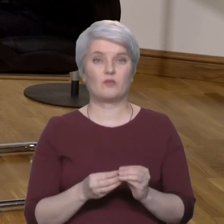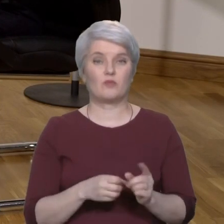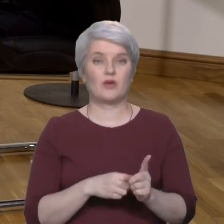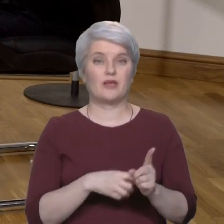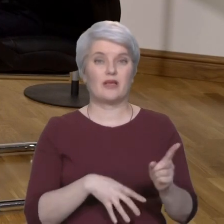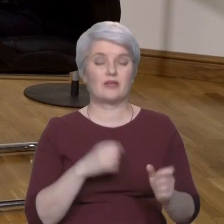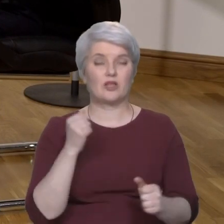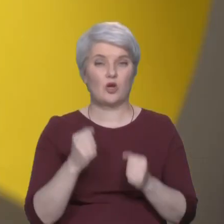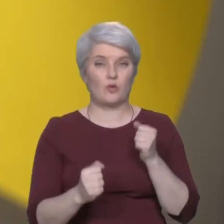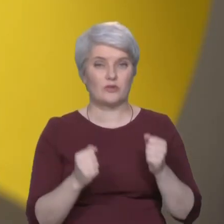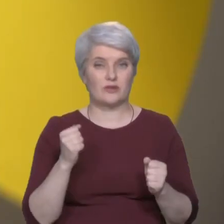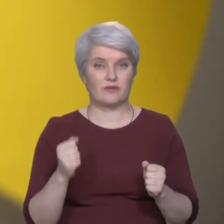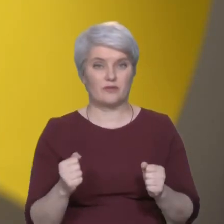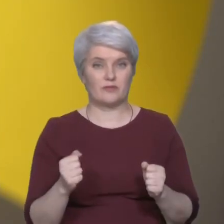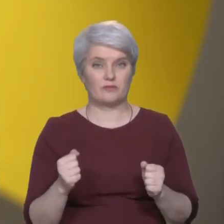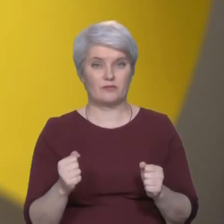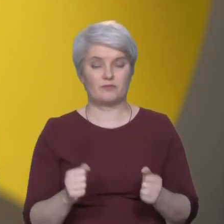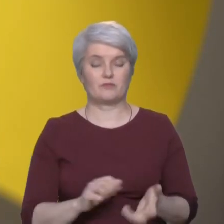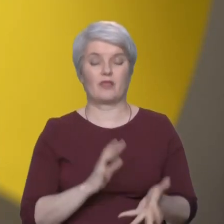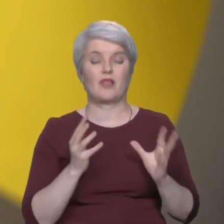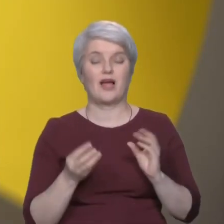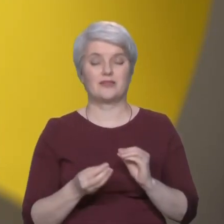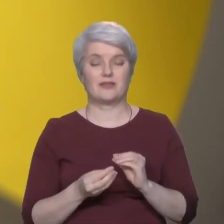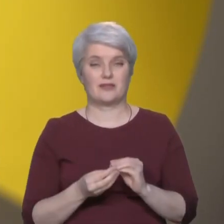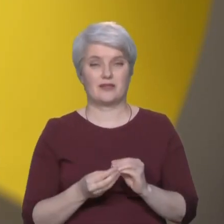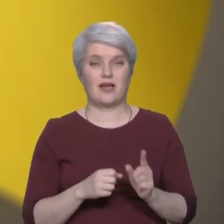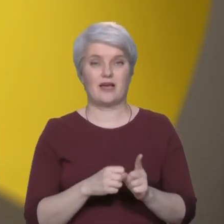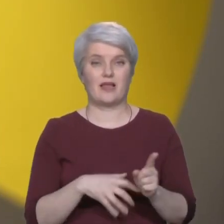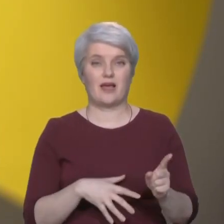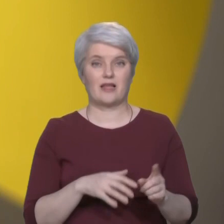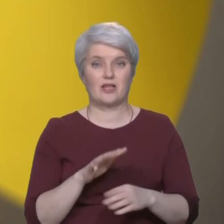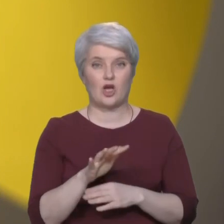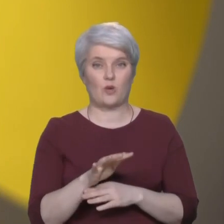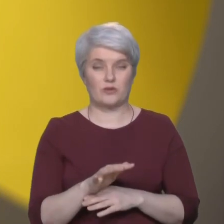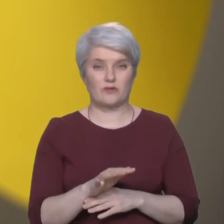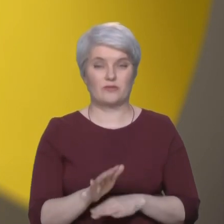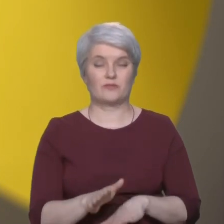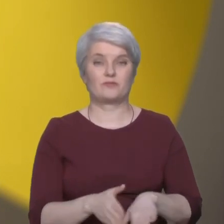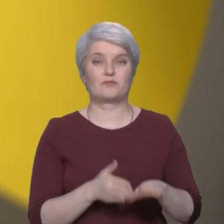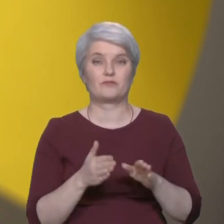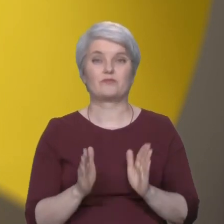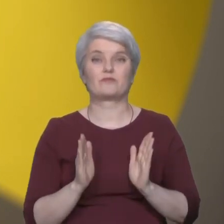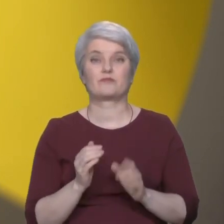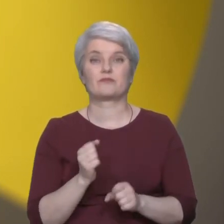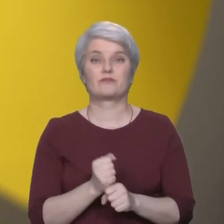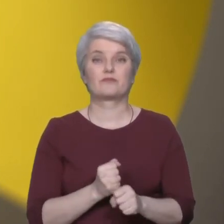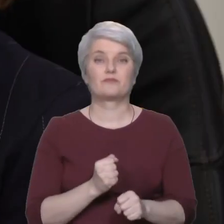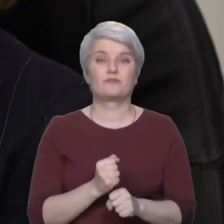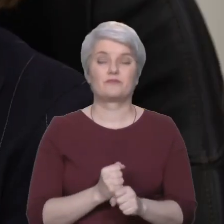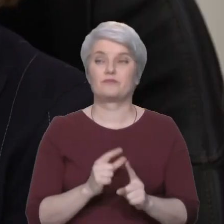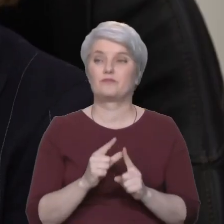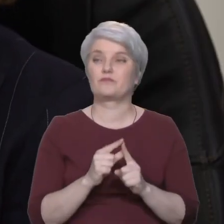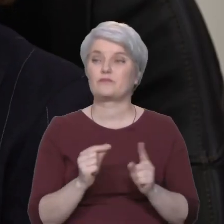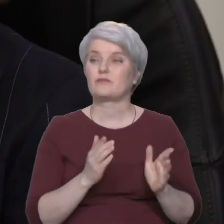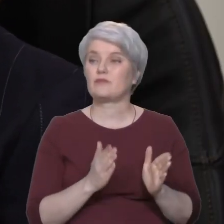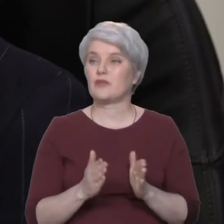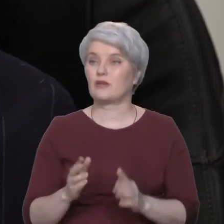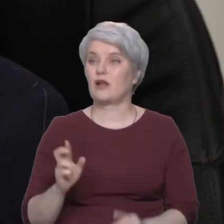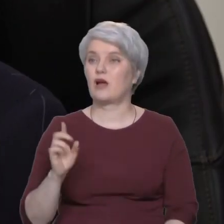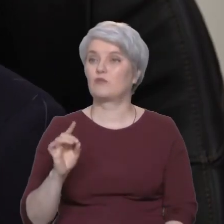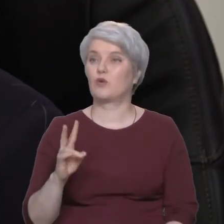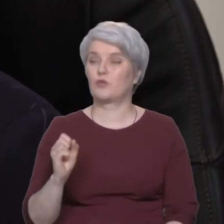обстрілів, з наслідками ракетних обстрілів. І далі ми тільки напрацьовували алгоритми. Бородянка на